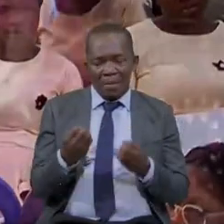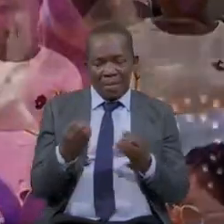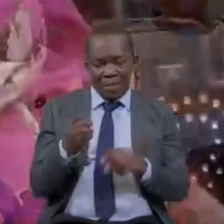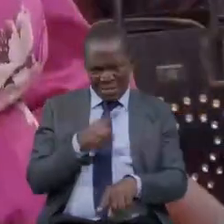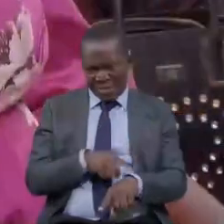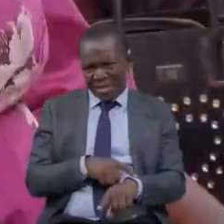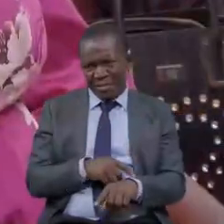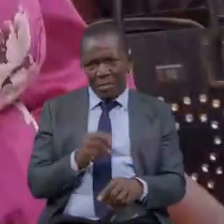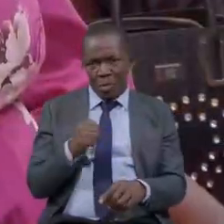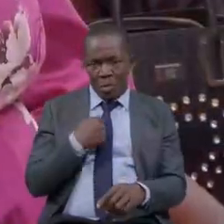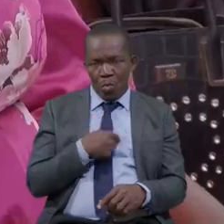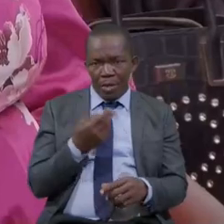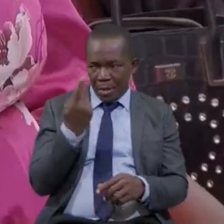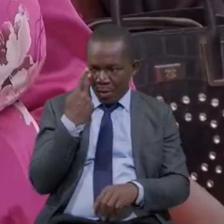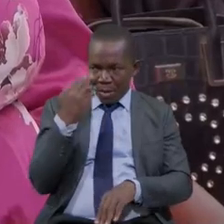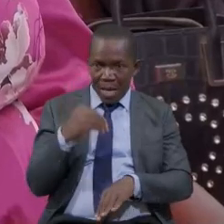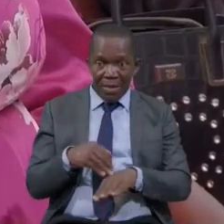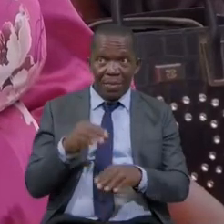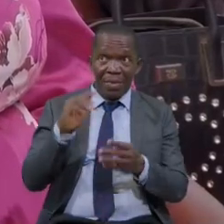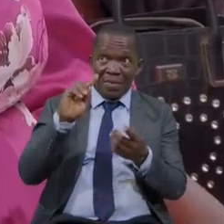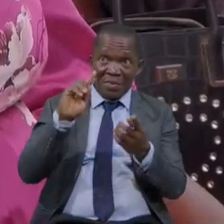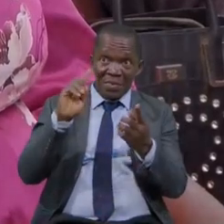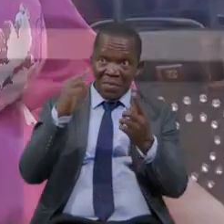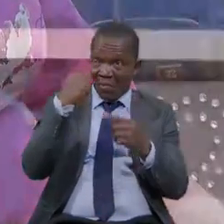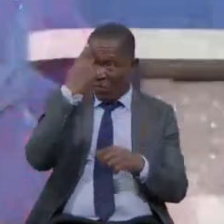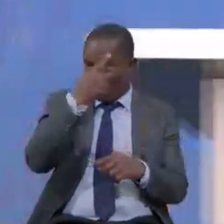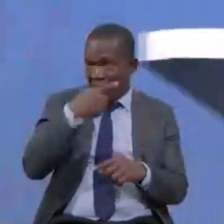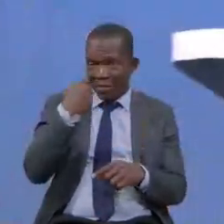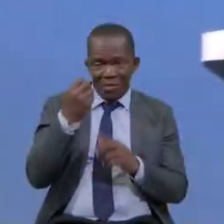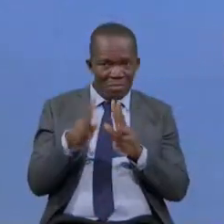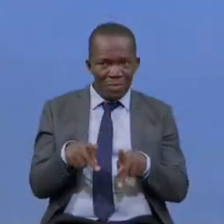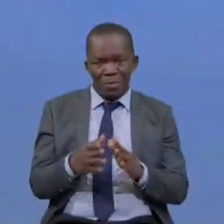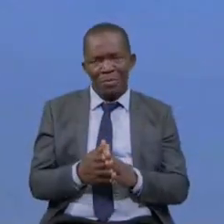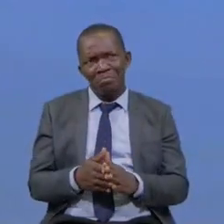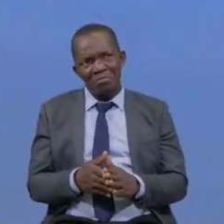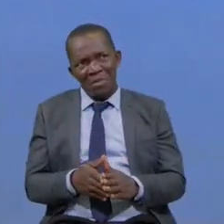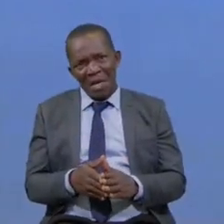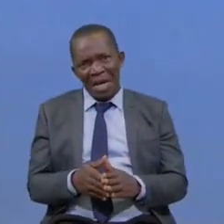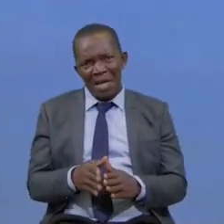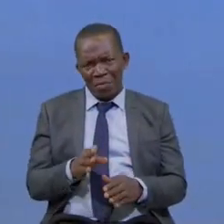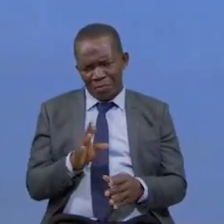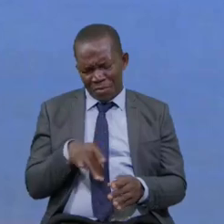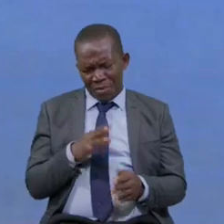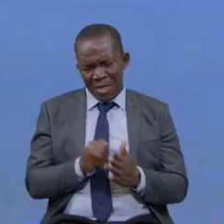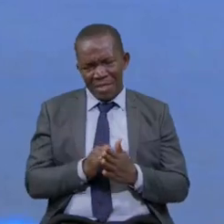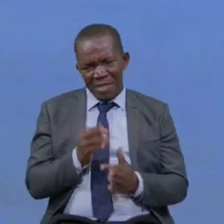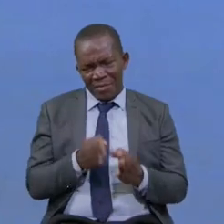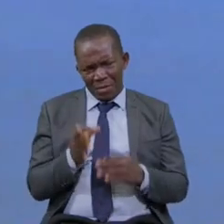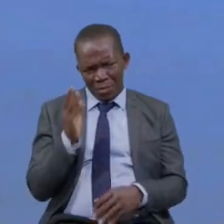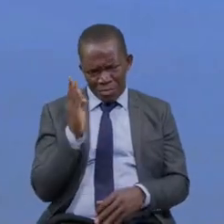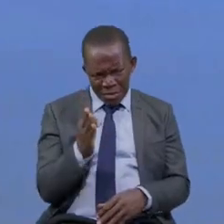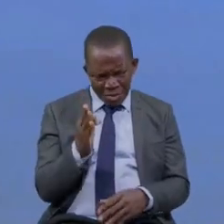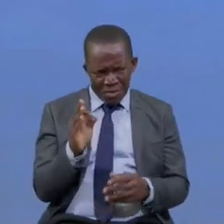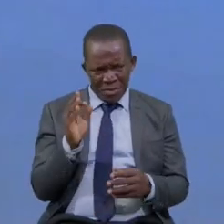gens et nous allons à quelqu'un et vous voulez lui dire quelque chose, vous voulez lui prêcher l'évangile. Vous